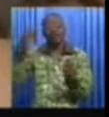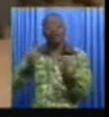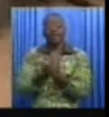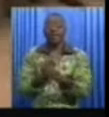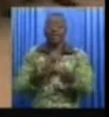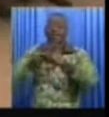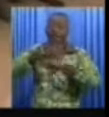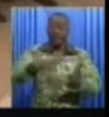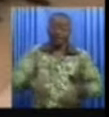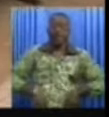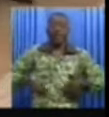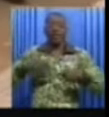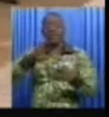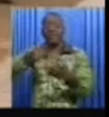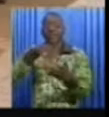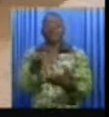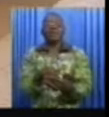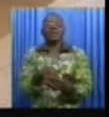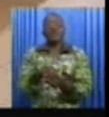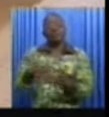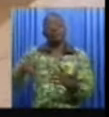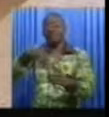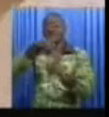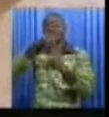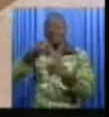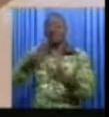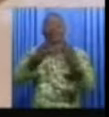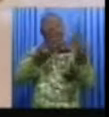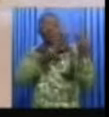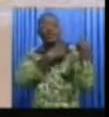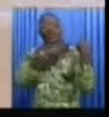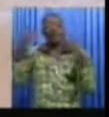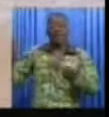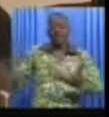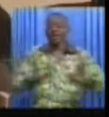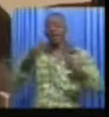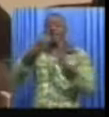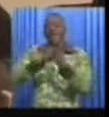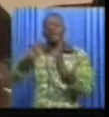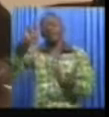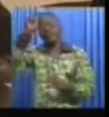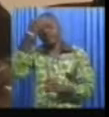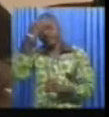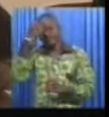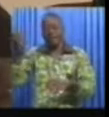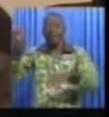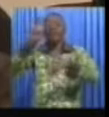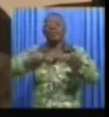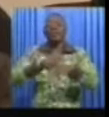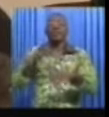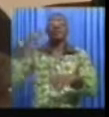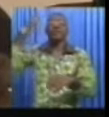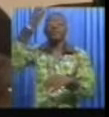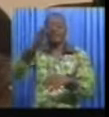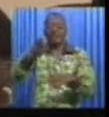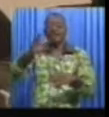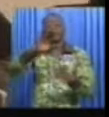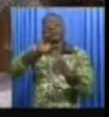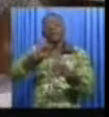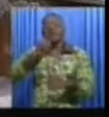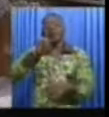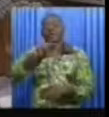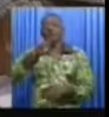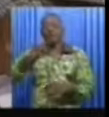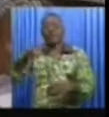la région du plateau central ont essentiellement porté sur l'action gouvernementale et la mise en place prochaine du Sénat. Les membres